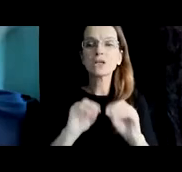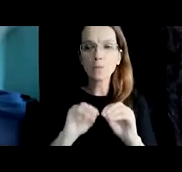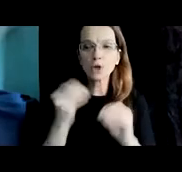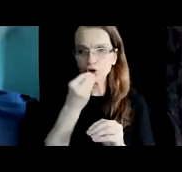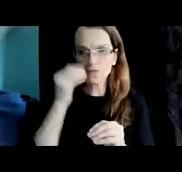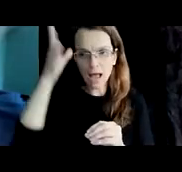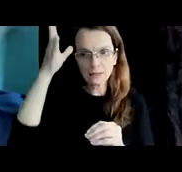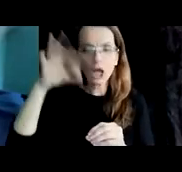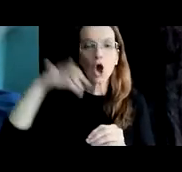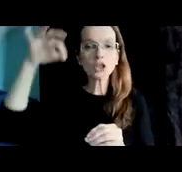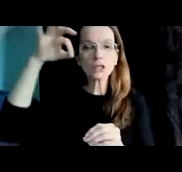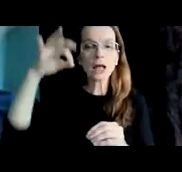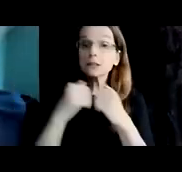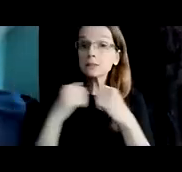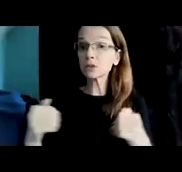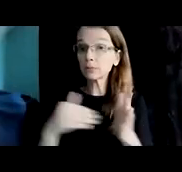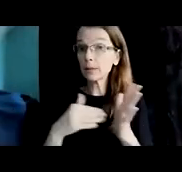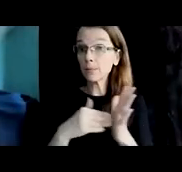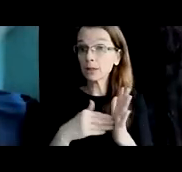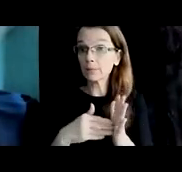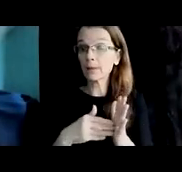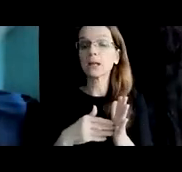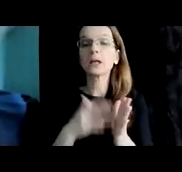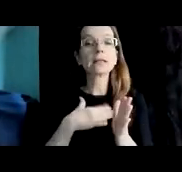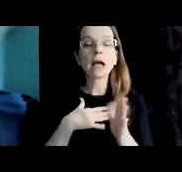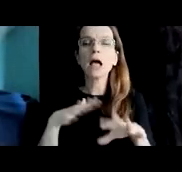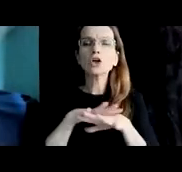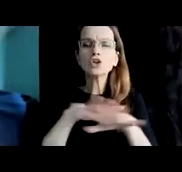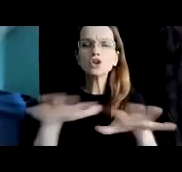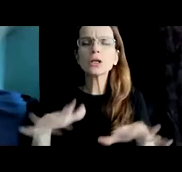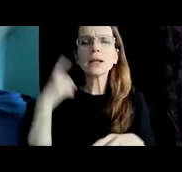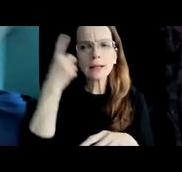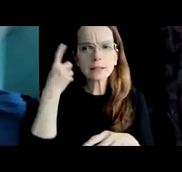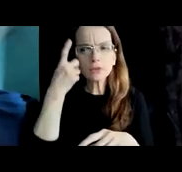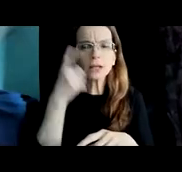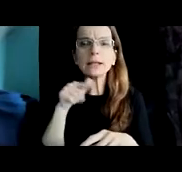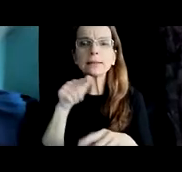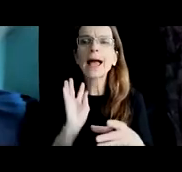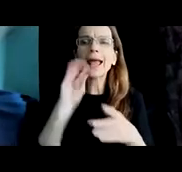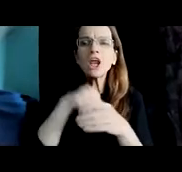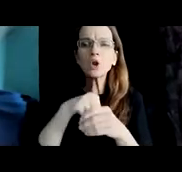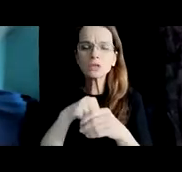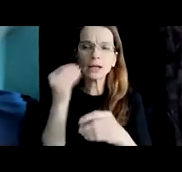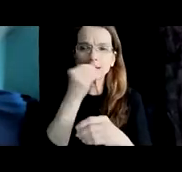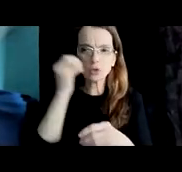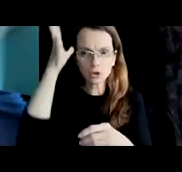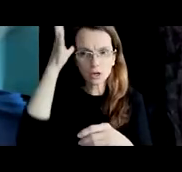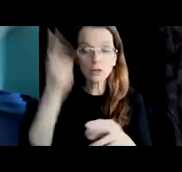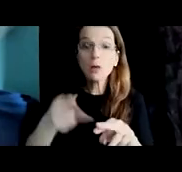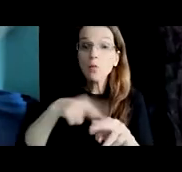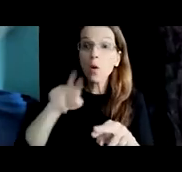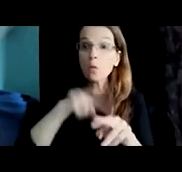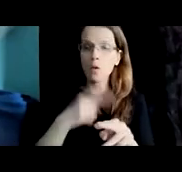potrebami. Zakaj? Širjenjem paradigme inkluzivnega izobraževanja se je vedno bolj kazala